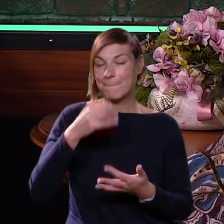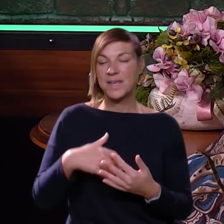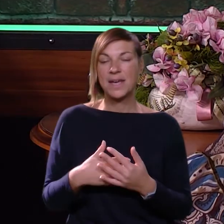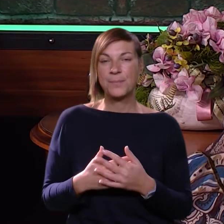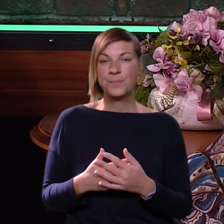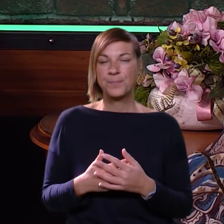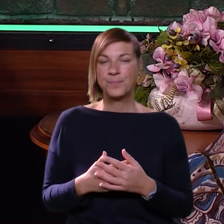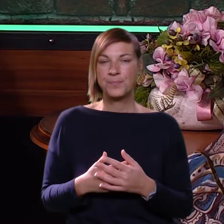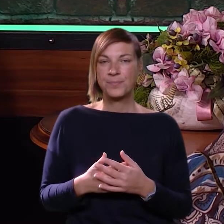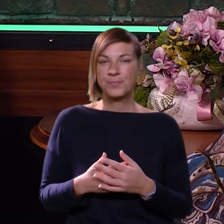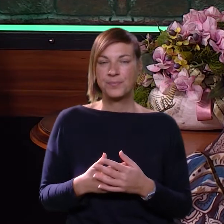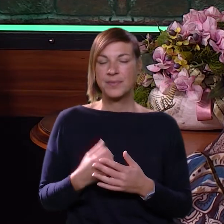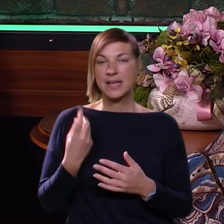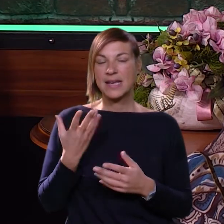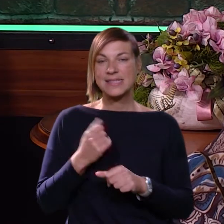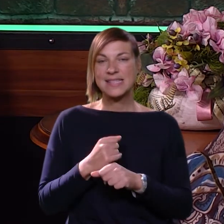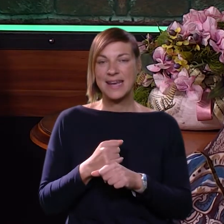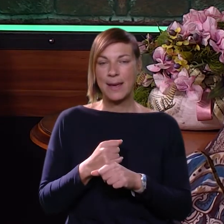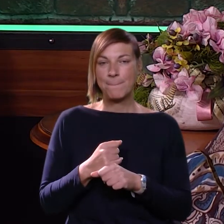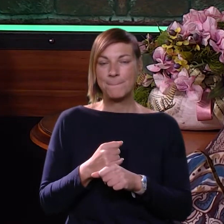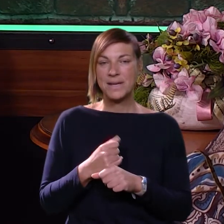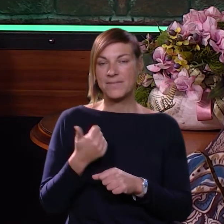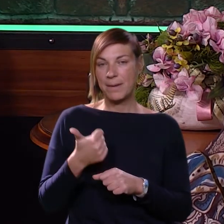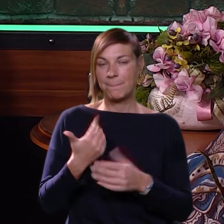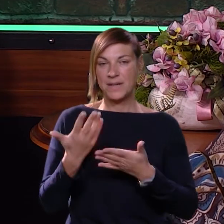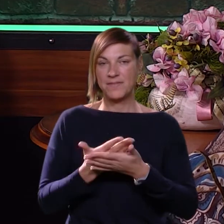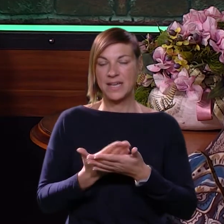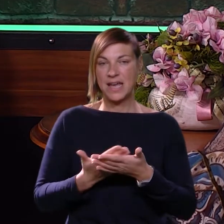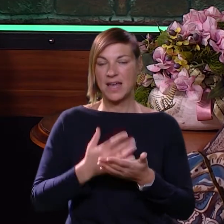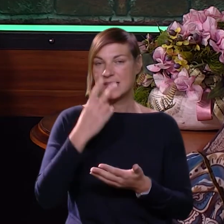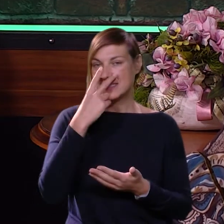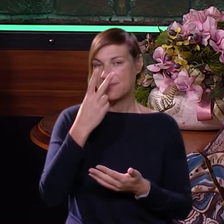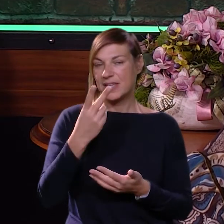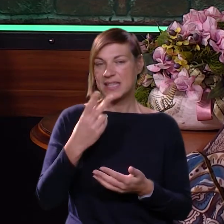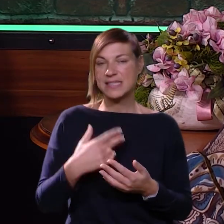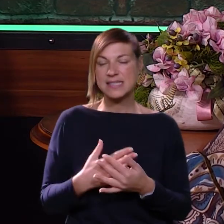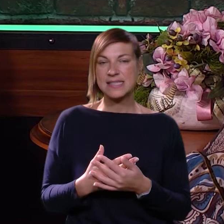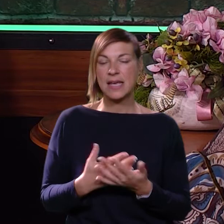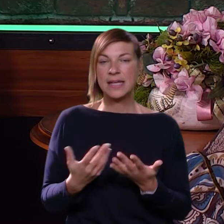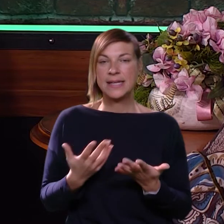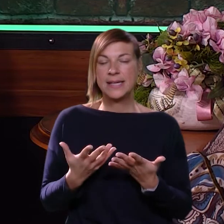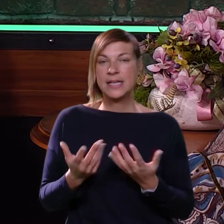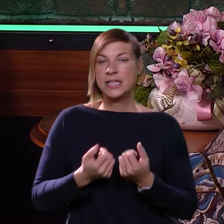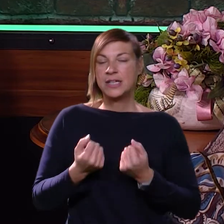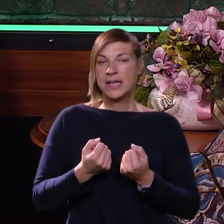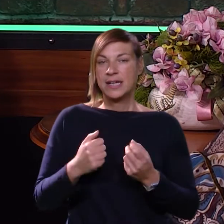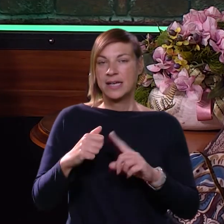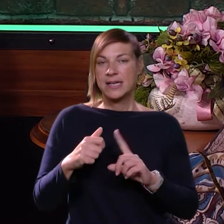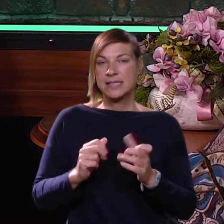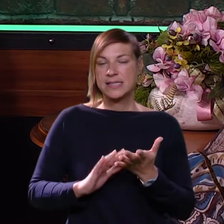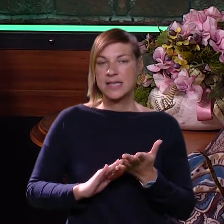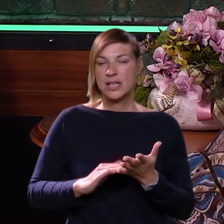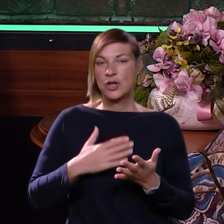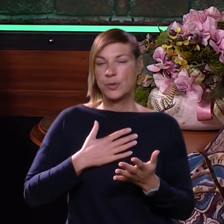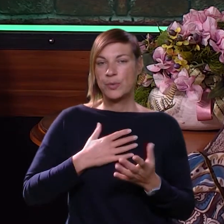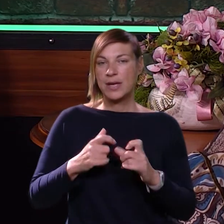terapija. Dakle, kad se naprave ti prvi nalazi, onda se vidi na što reagira